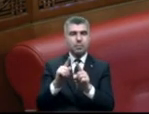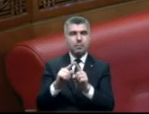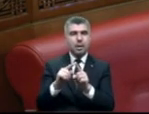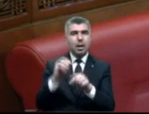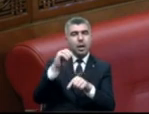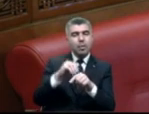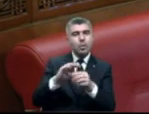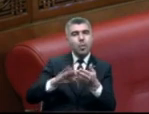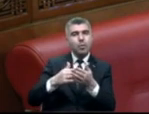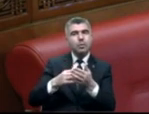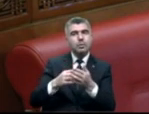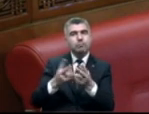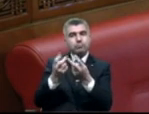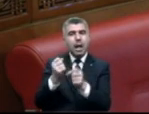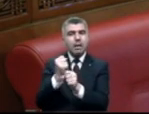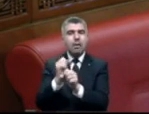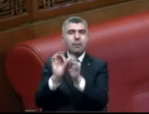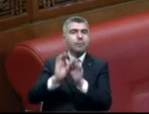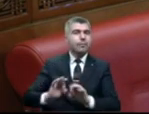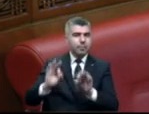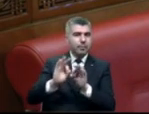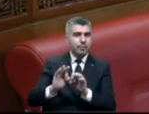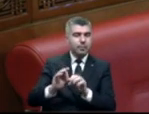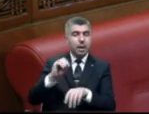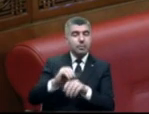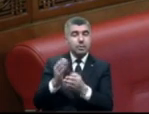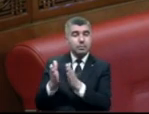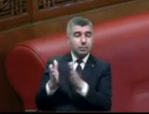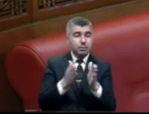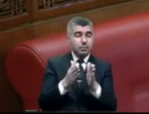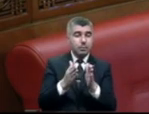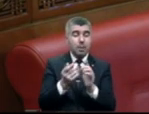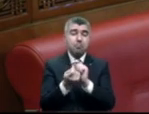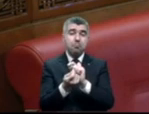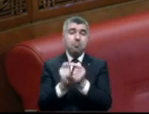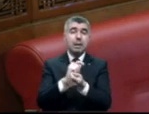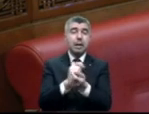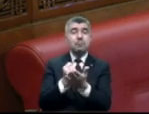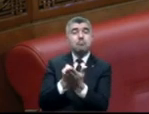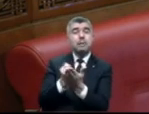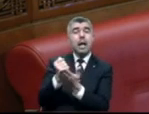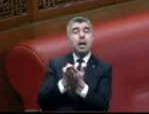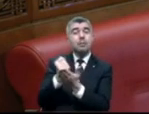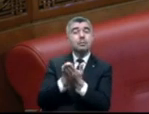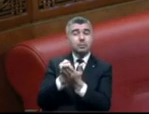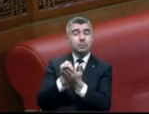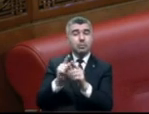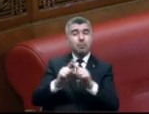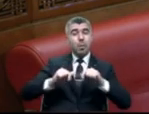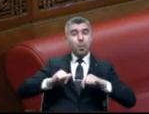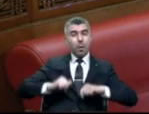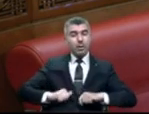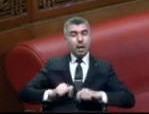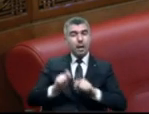ولا ضعف عليها الطلب. فيما يخص مراجعة نظام التقييم والامتحانات ديال الامتحانات، باشرت الوزارة هذا